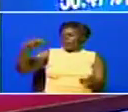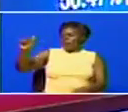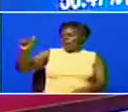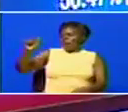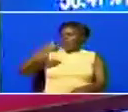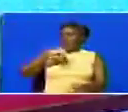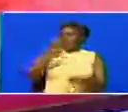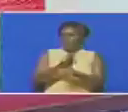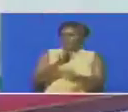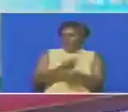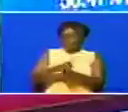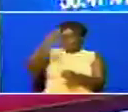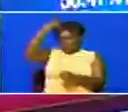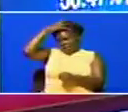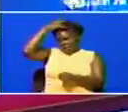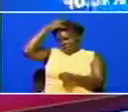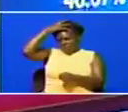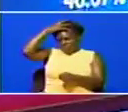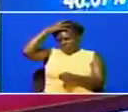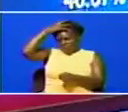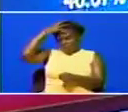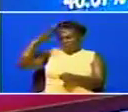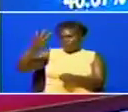wingi wa kura katika kaunti ya Lamu kwa